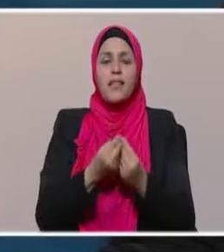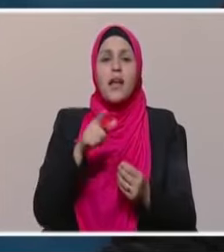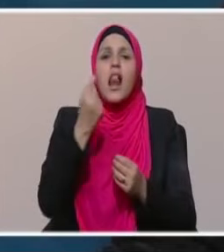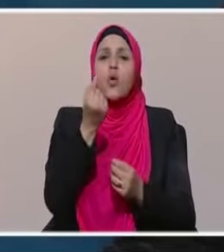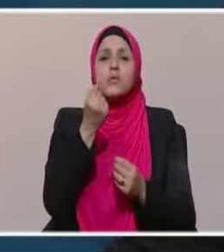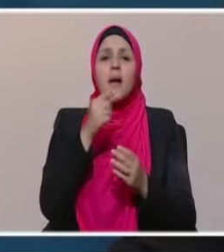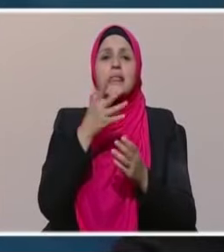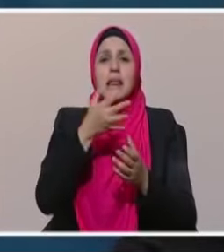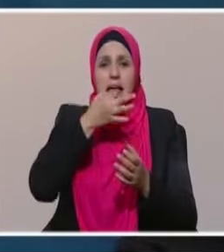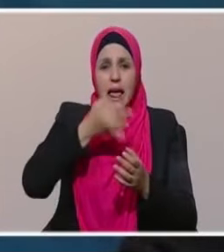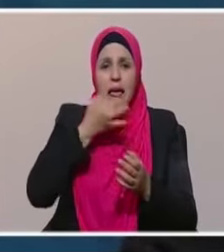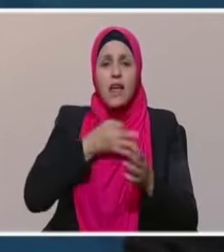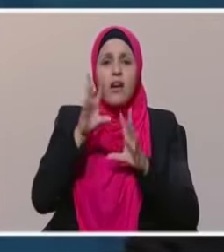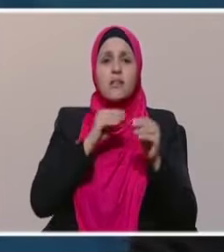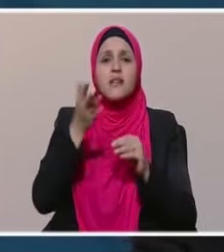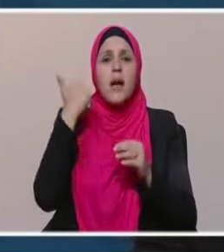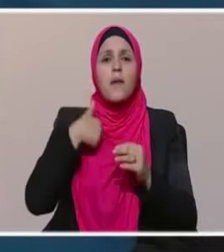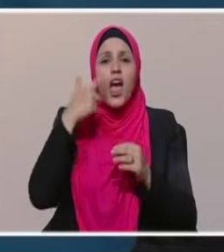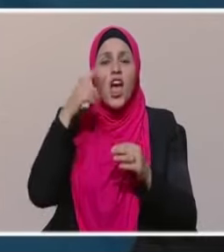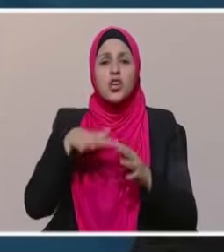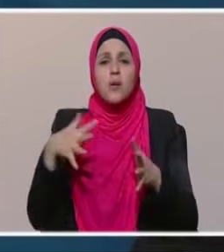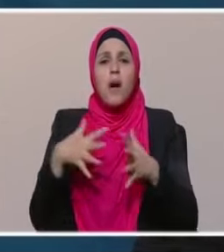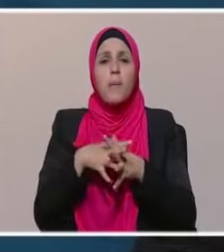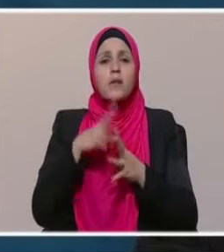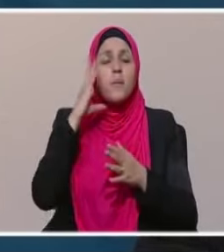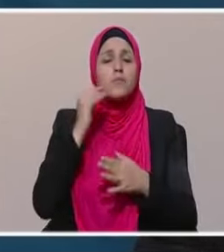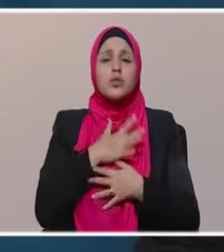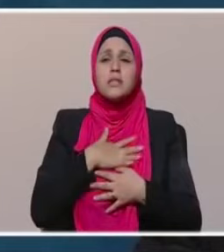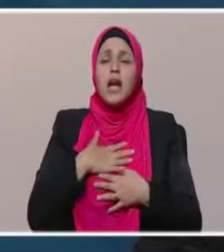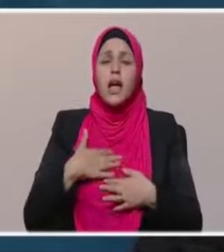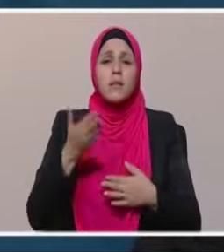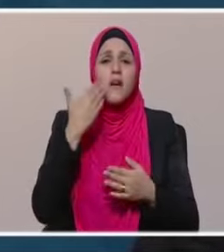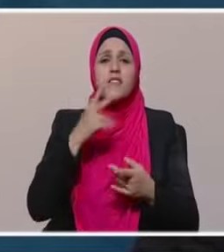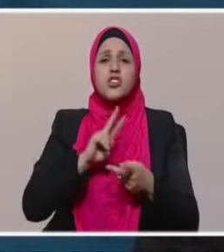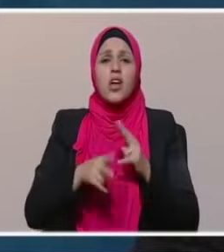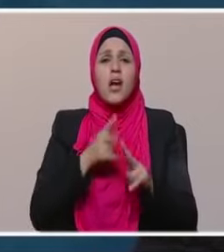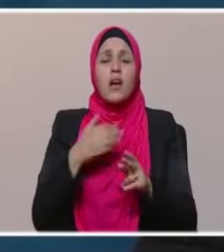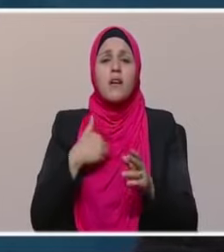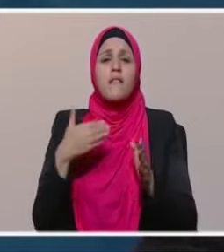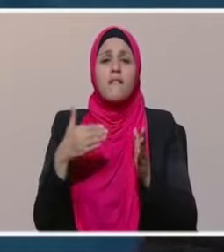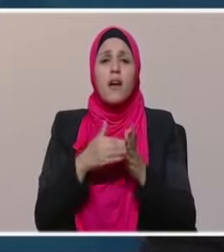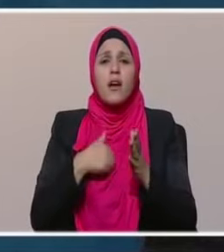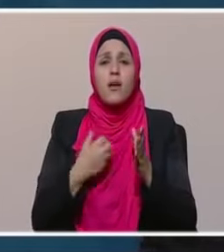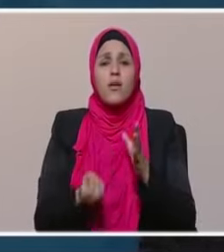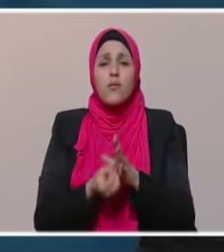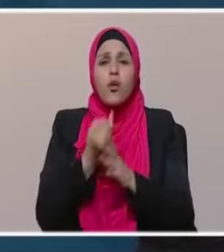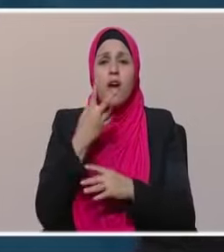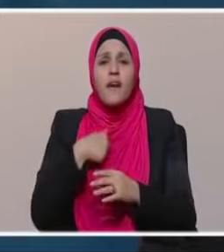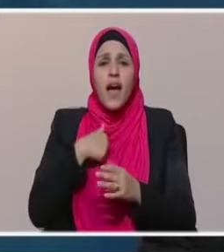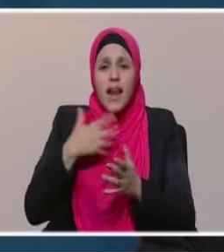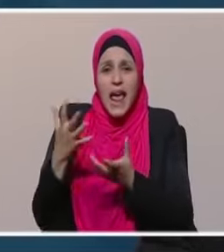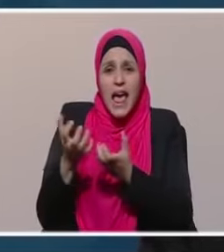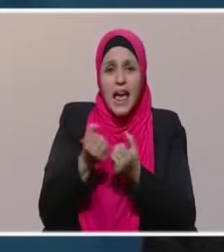احكي لي حكايتك يا حاج. كنا عايشين مع بعض سعداء، مفيش اي حاجه. بصيت جايباهم من